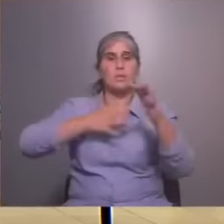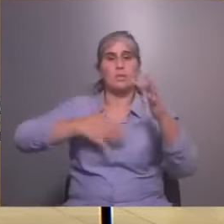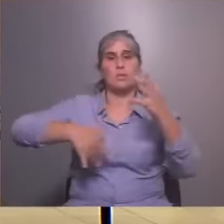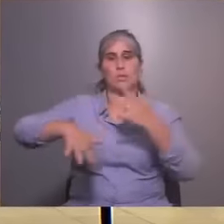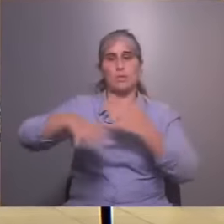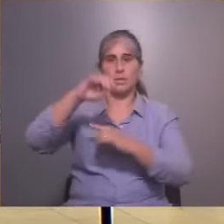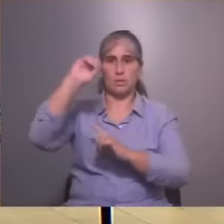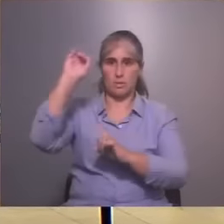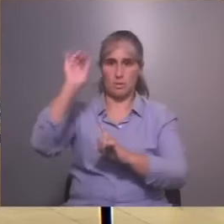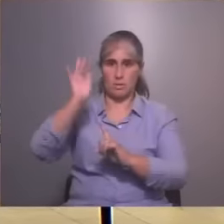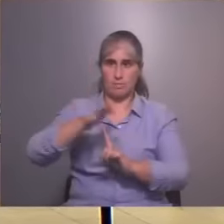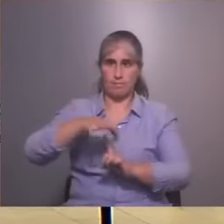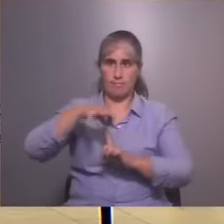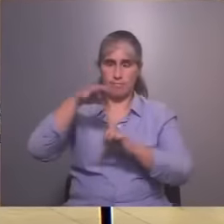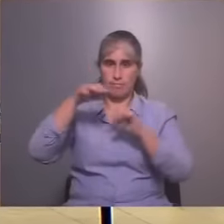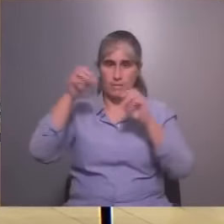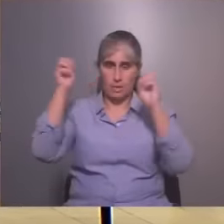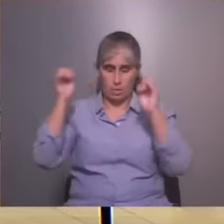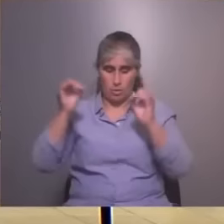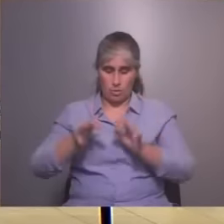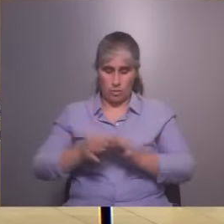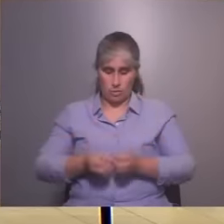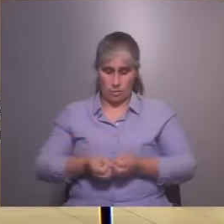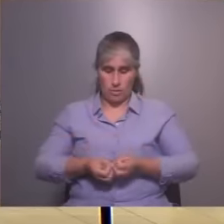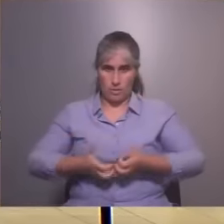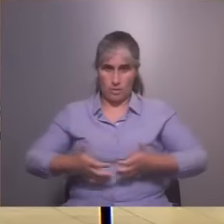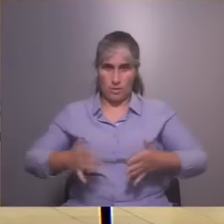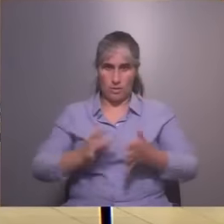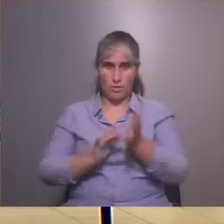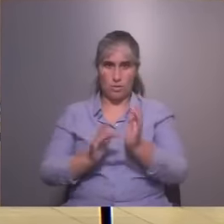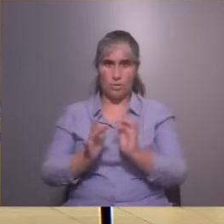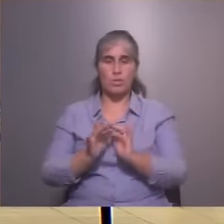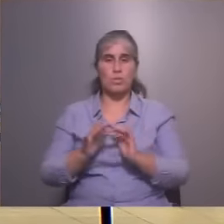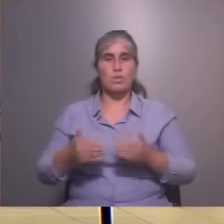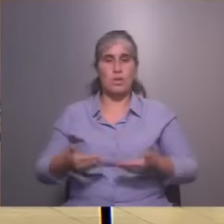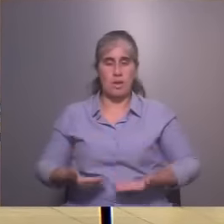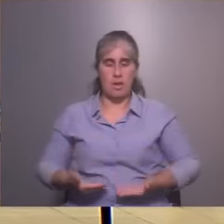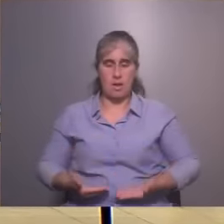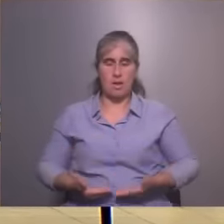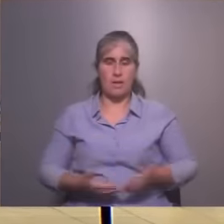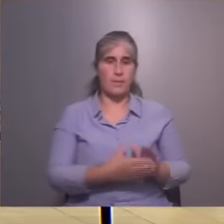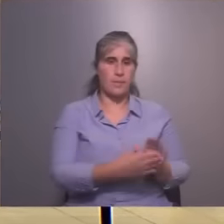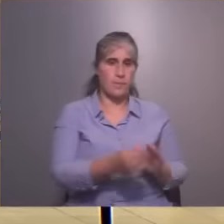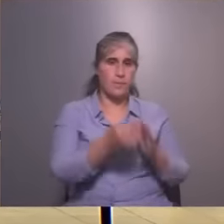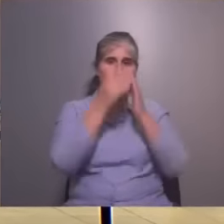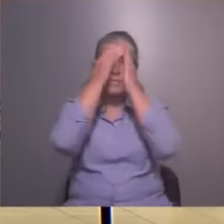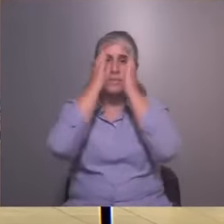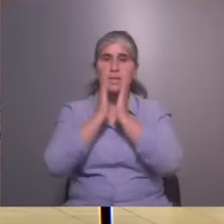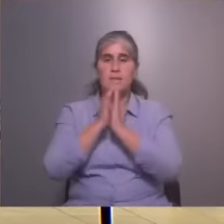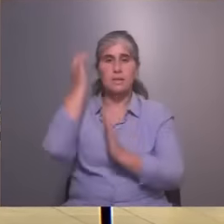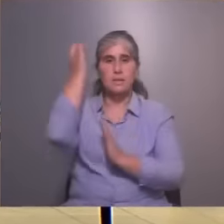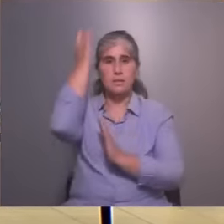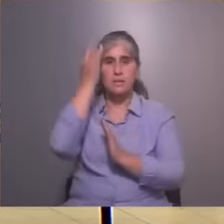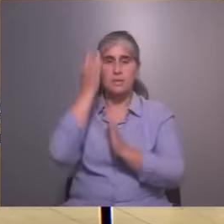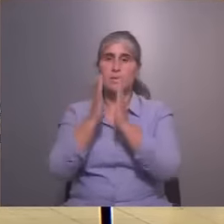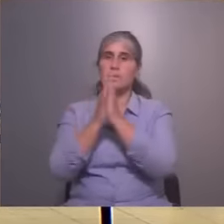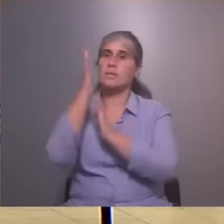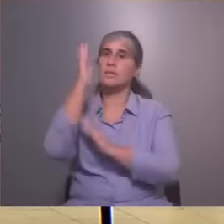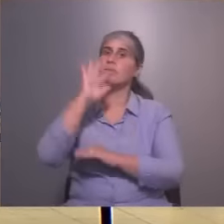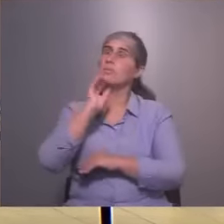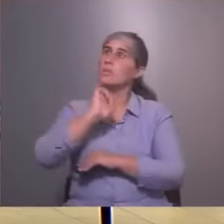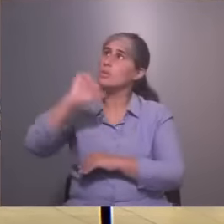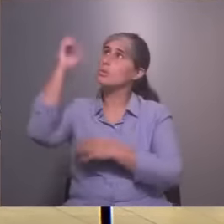zdrowaś, Maryjo, łaski pełna, Pan z Tobą, błogosławionaś Ty między niewiastami i